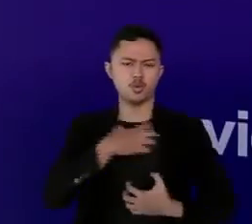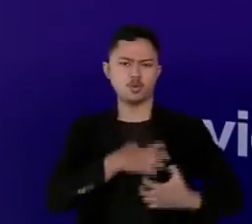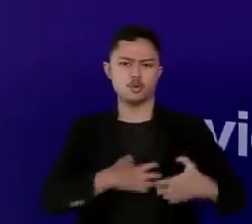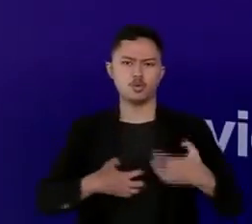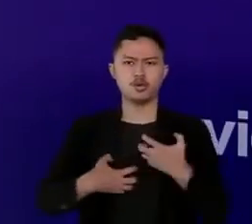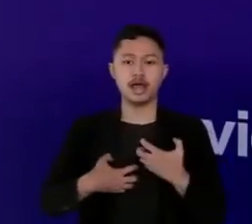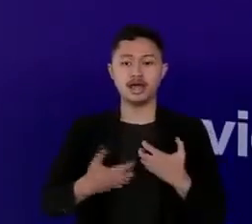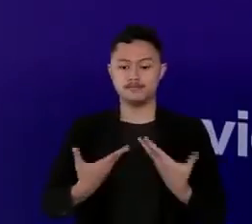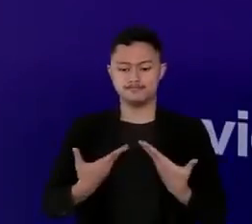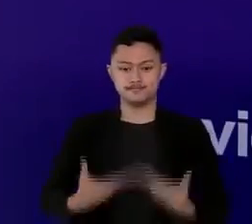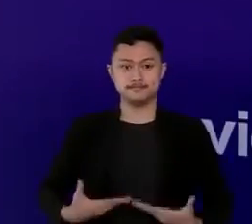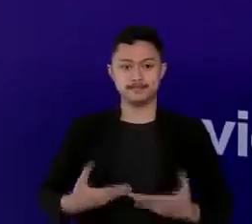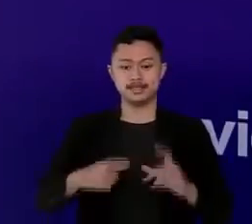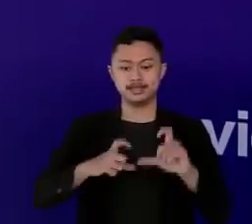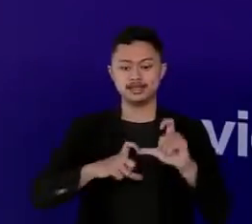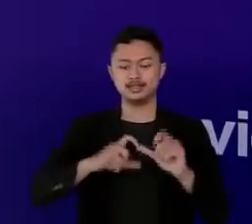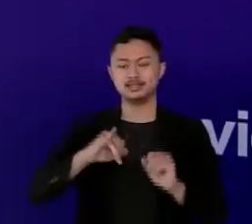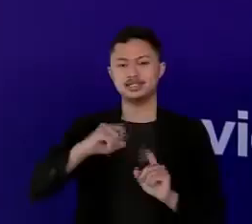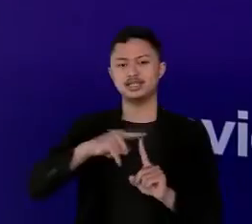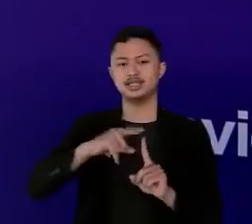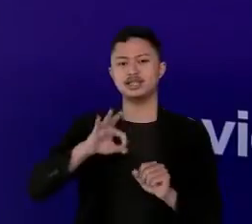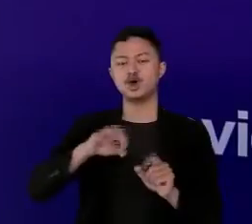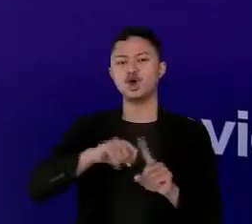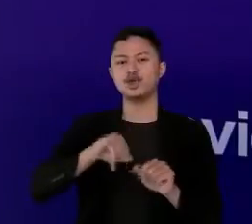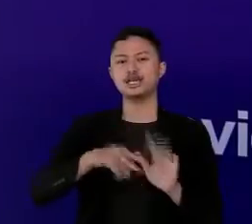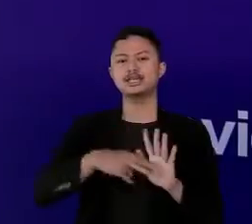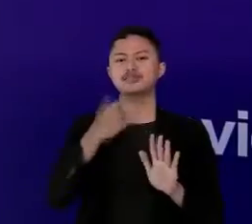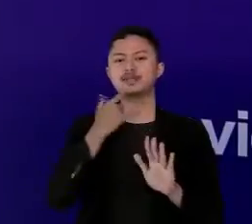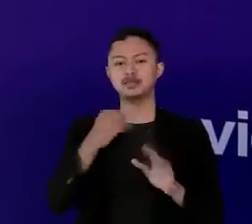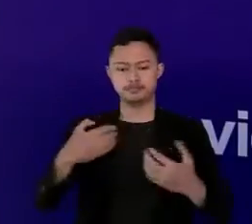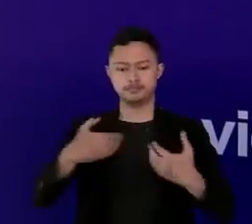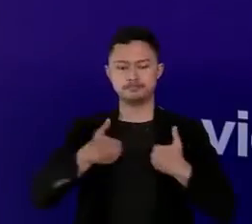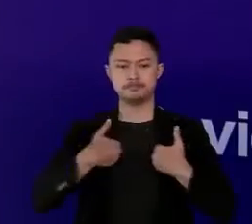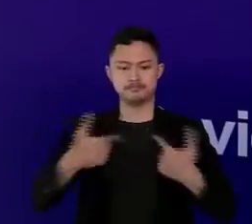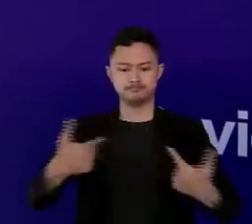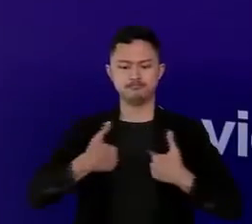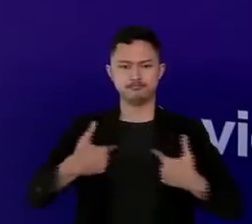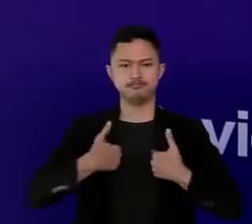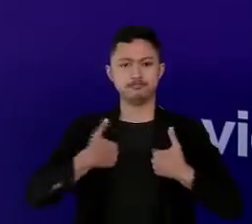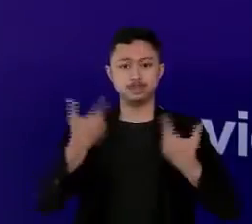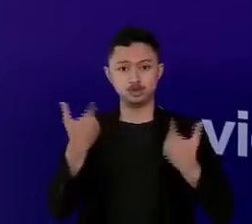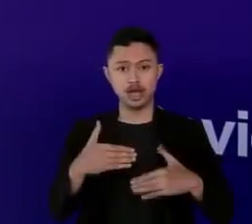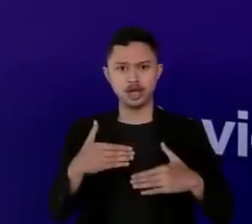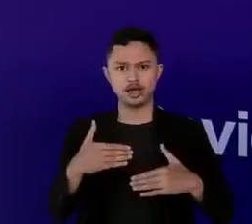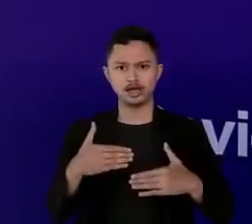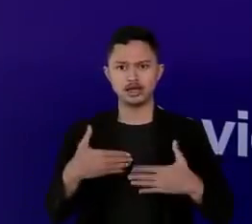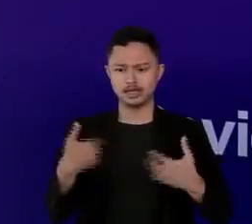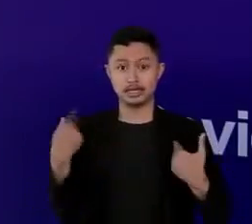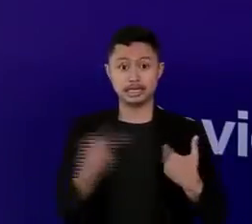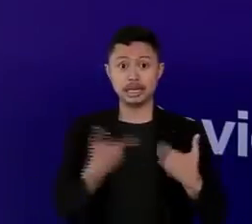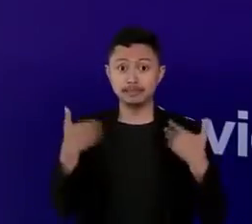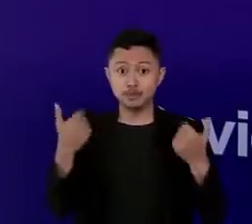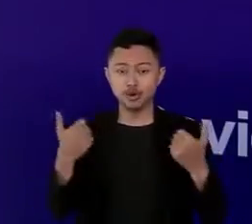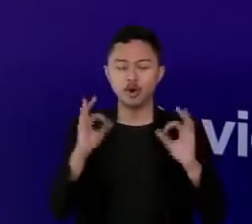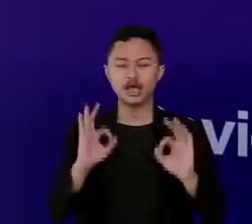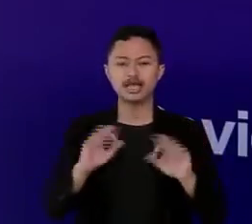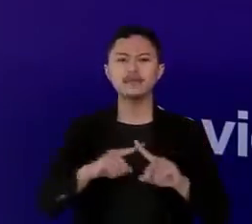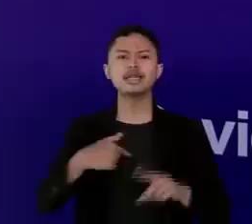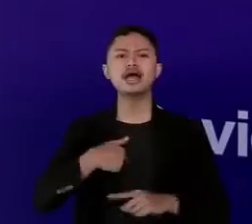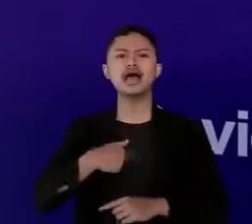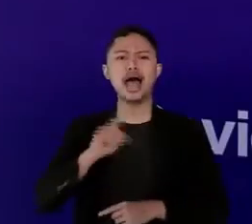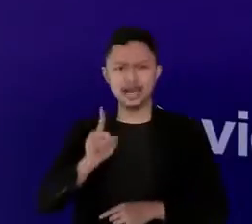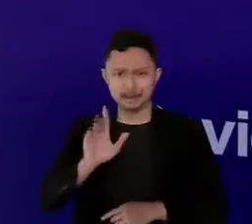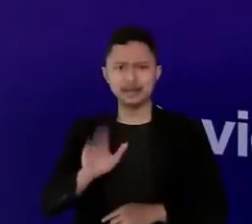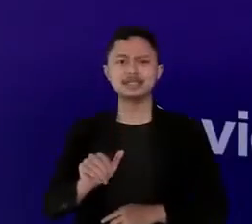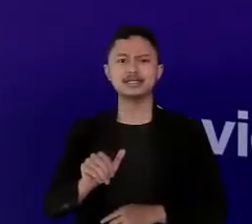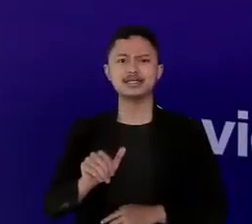eh kerusakan pada sistem organ lain yang butuh waktu untuk recovery jadi long coffee time masing-masing